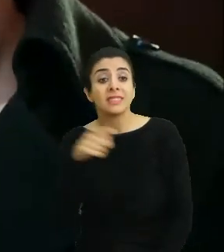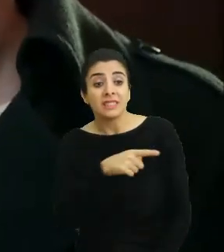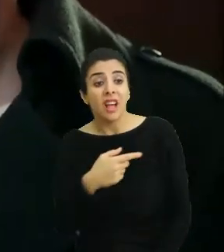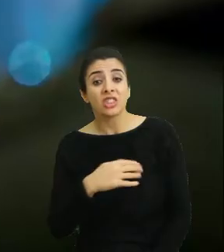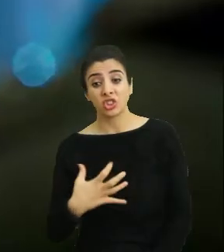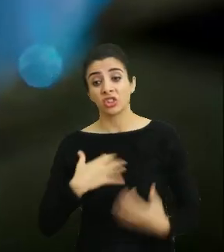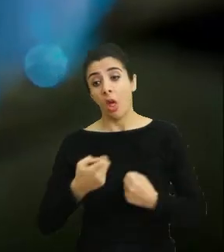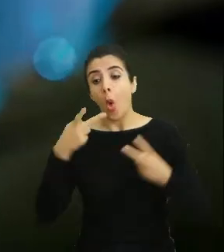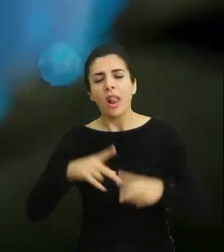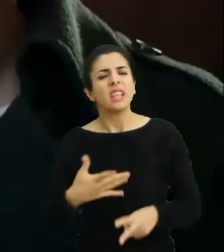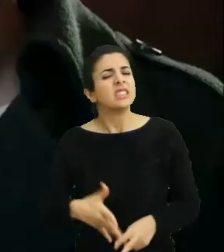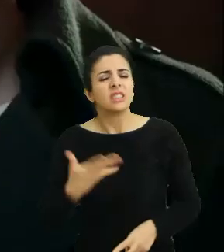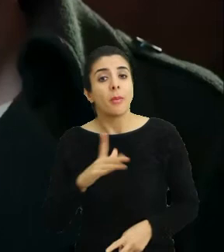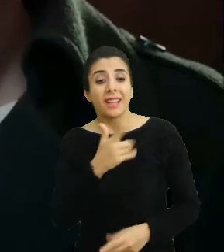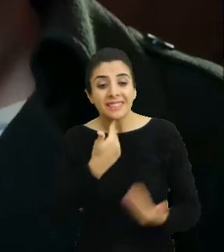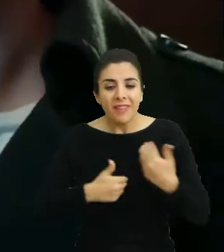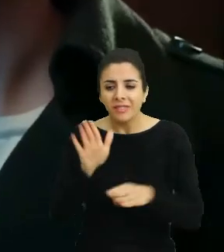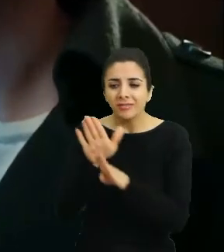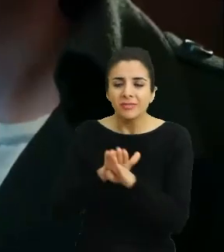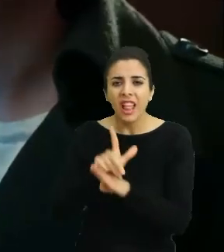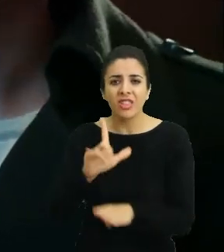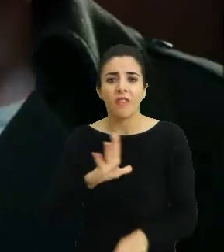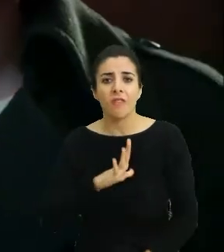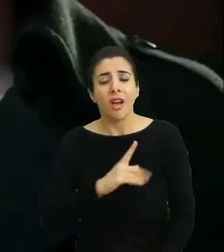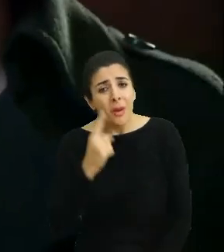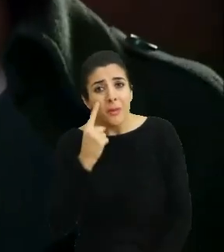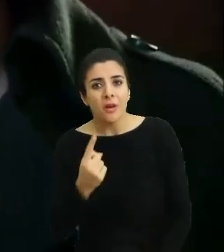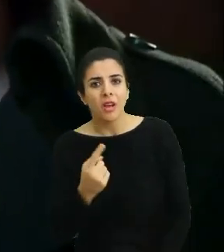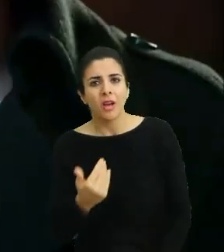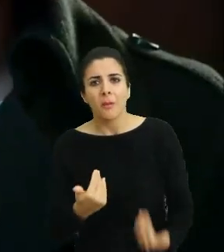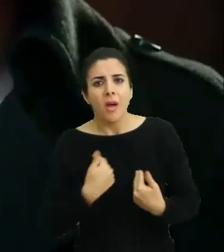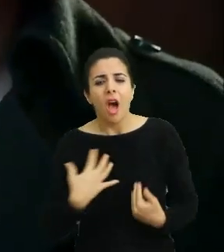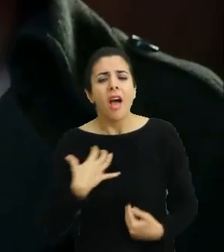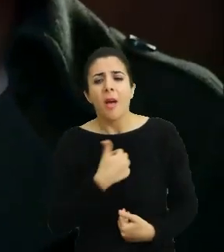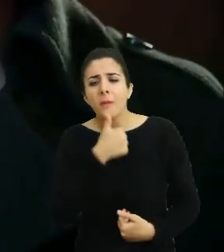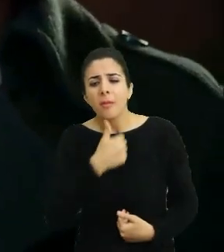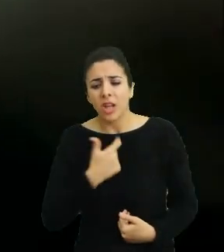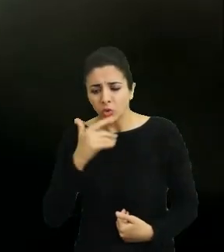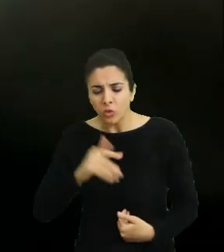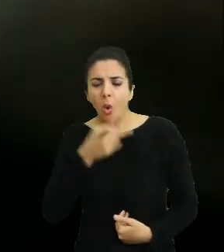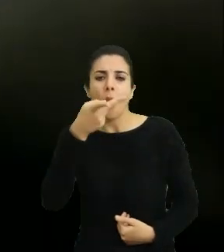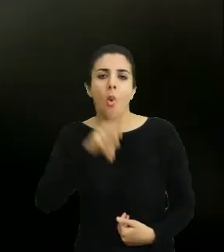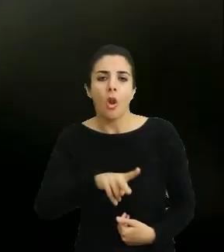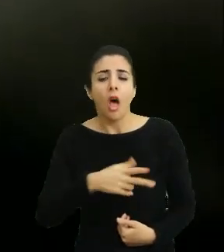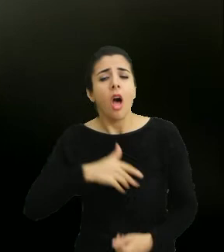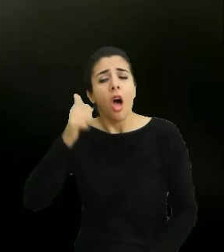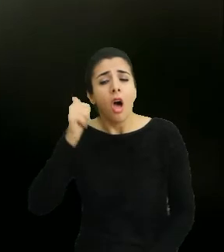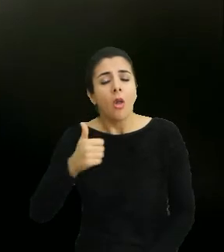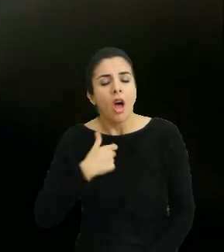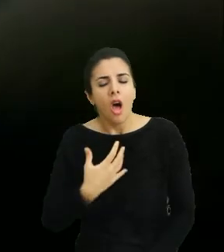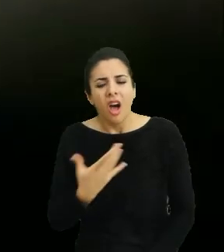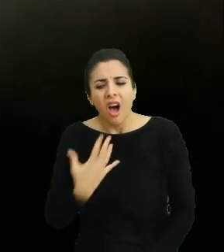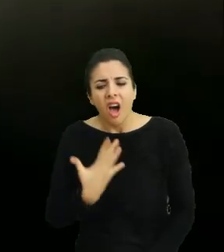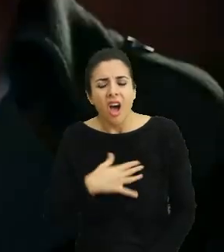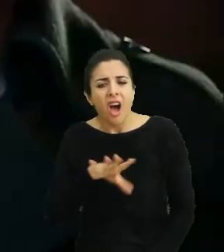sevgine ihtiyacı var. Hem de şu an. Bak Çalık, ben annemle babamı çok küçük yaşta kaybettim. Her geçen gün acılar içimde